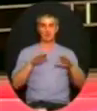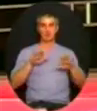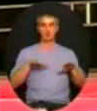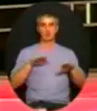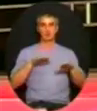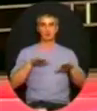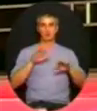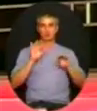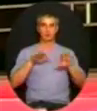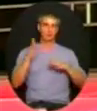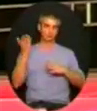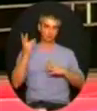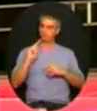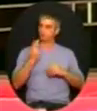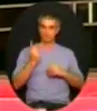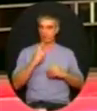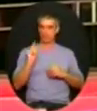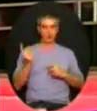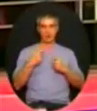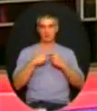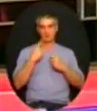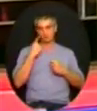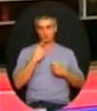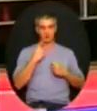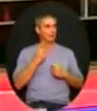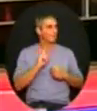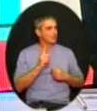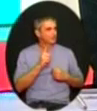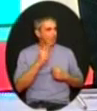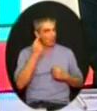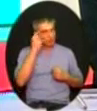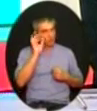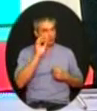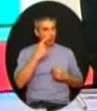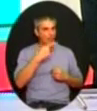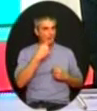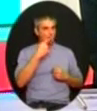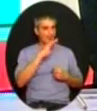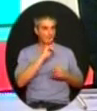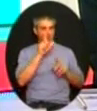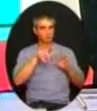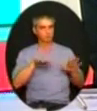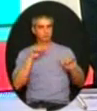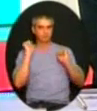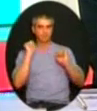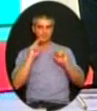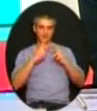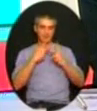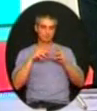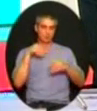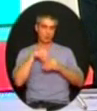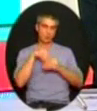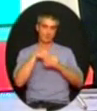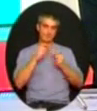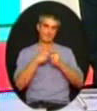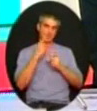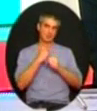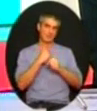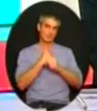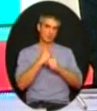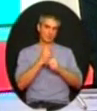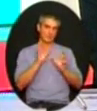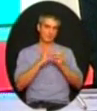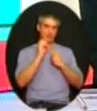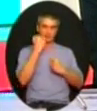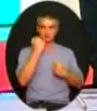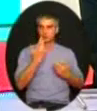של ממשלה ששוב, לא כל חברי המושחתים. לא, אבל השאלה זה לא העמדות של גבאי, אלה שמרחיקות דווקא את ציבור בוחרי מפלגת העבודה